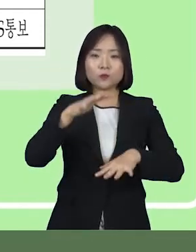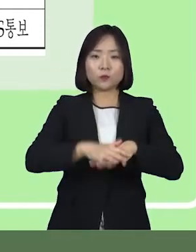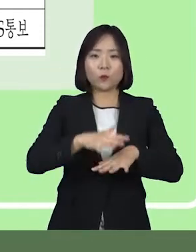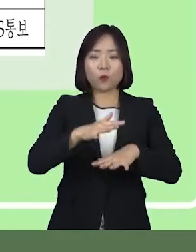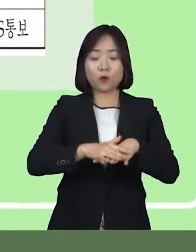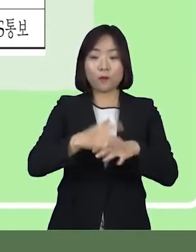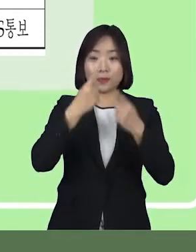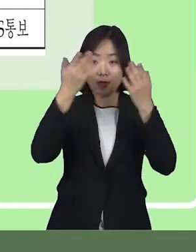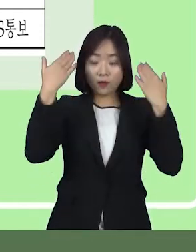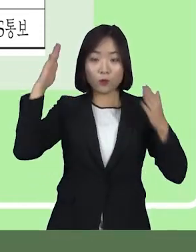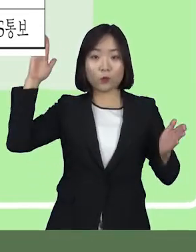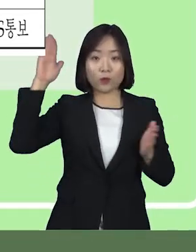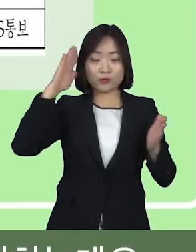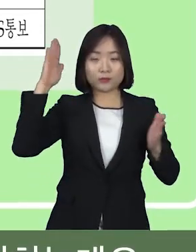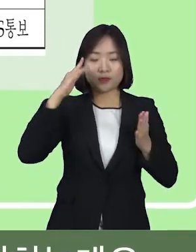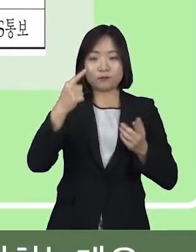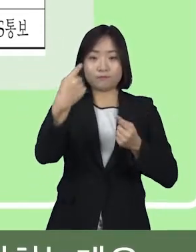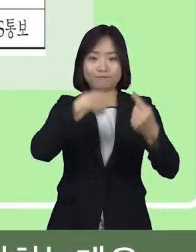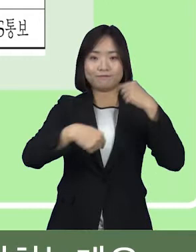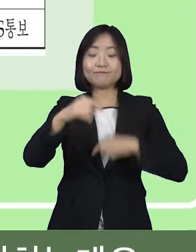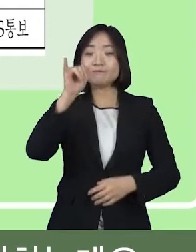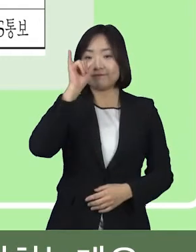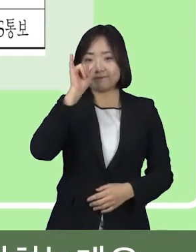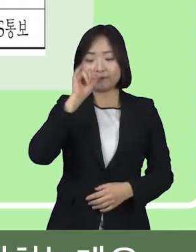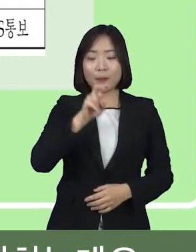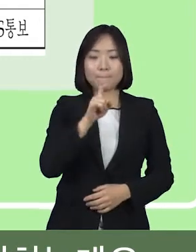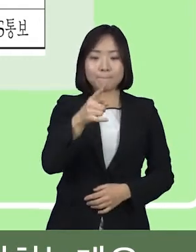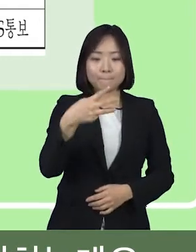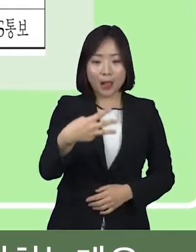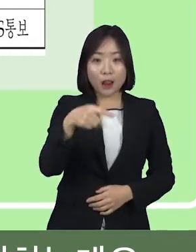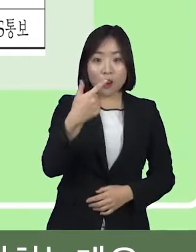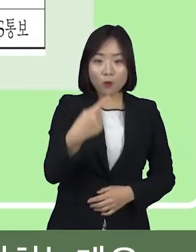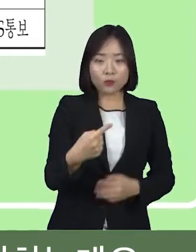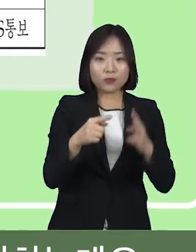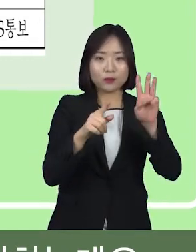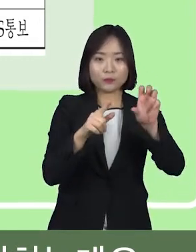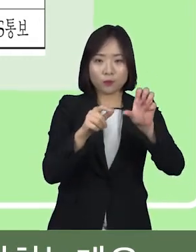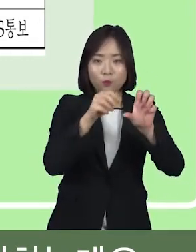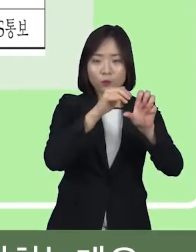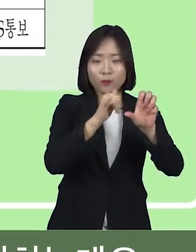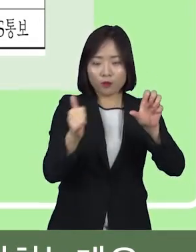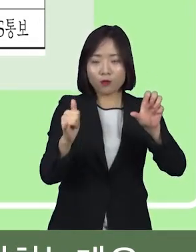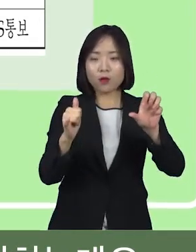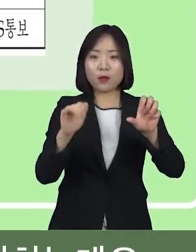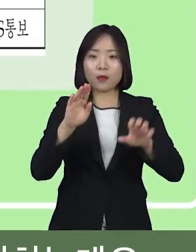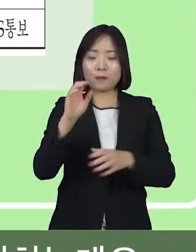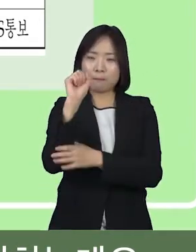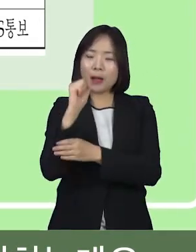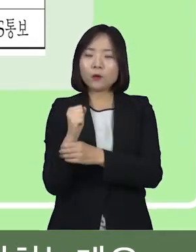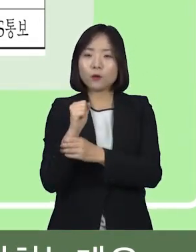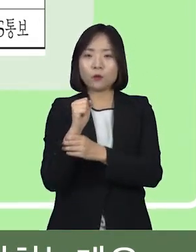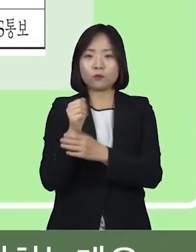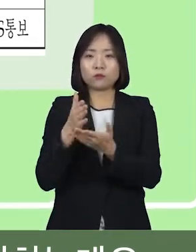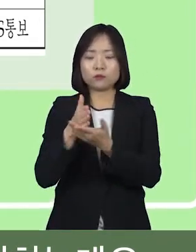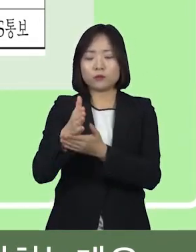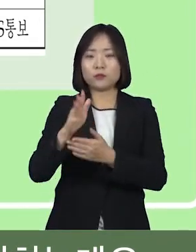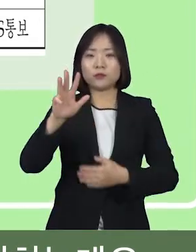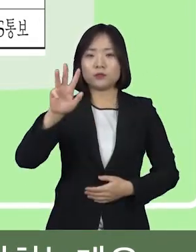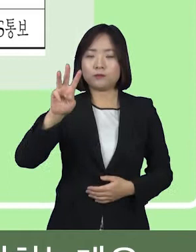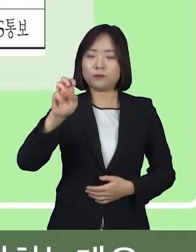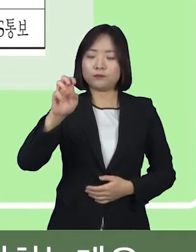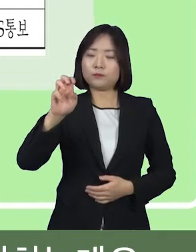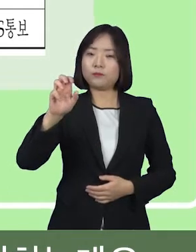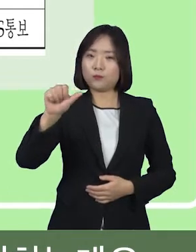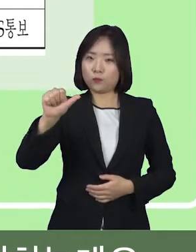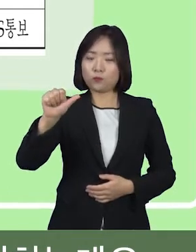교육생을 모집합니다. 올해는 멜론과정 35명, 발효기술과정 30명 등 2개과정